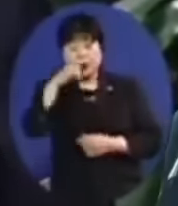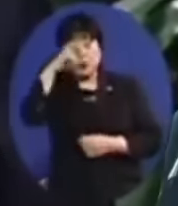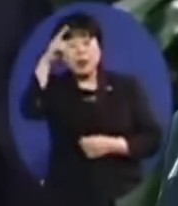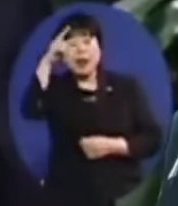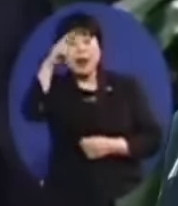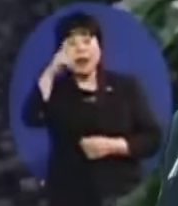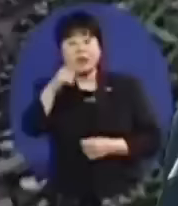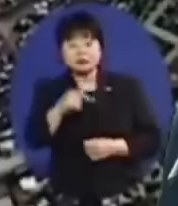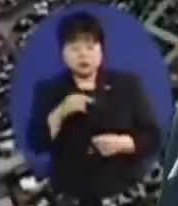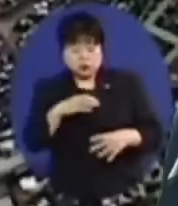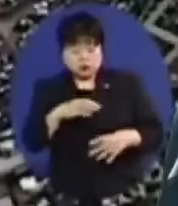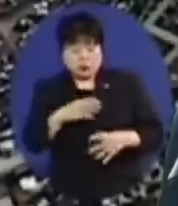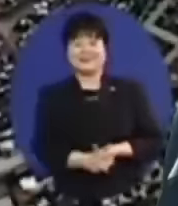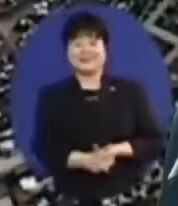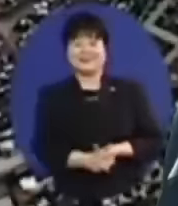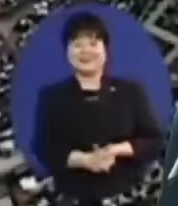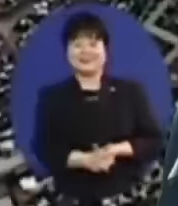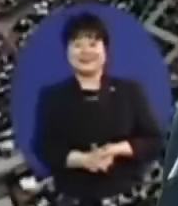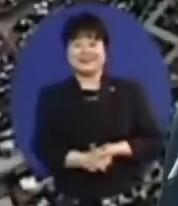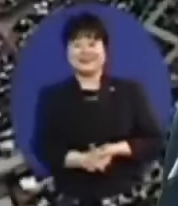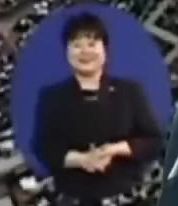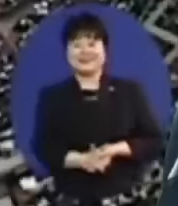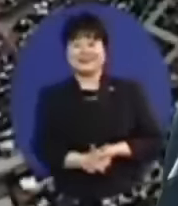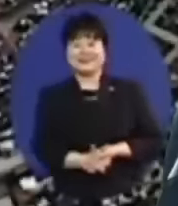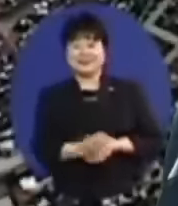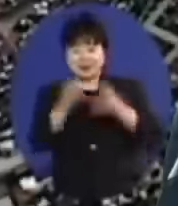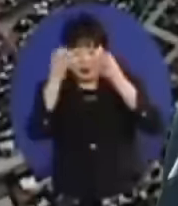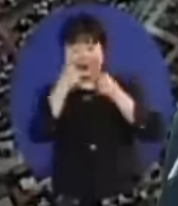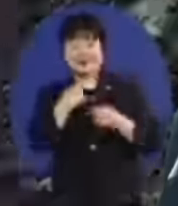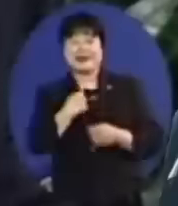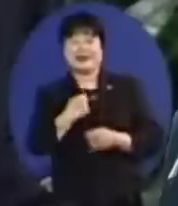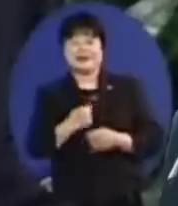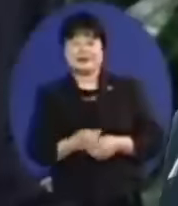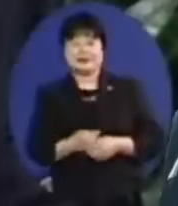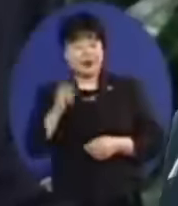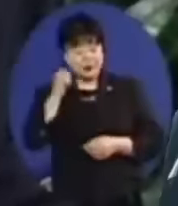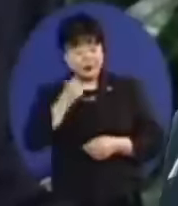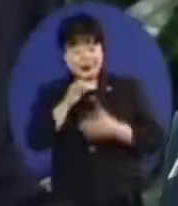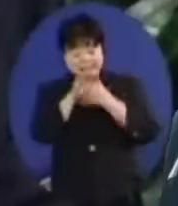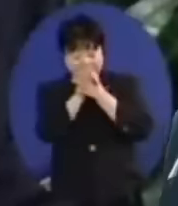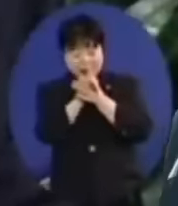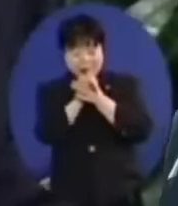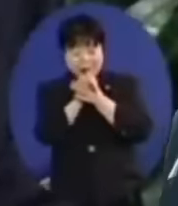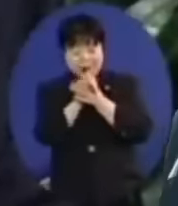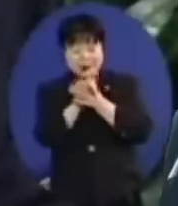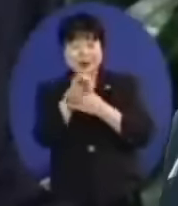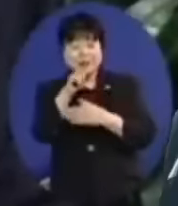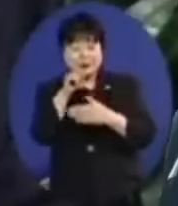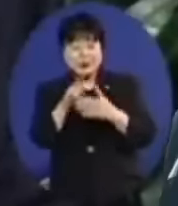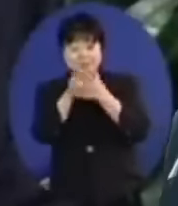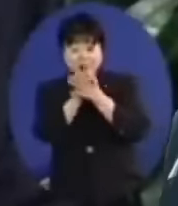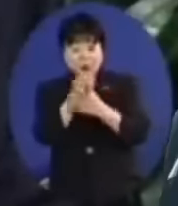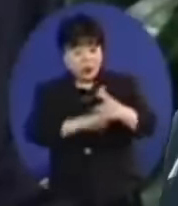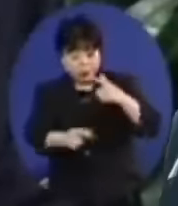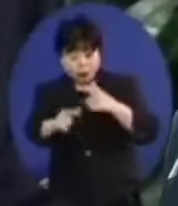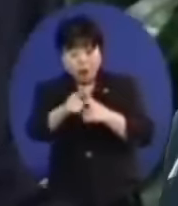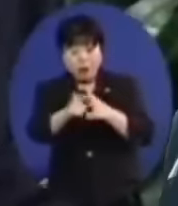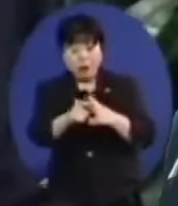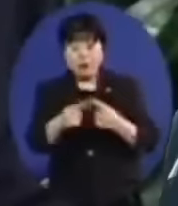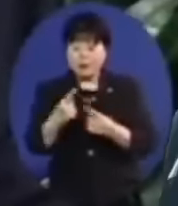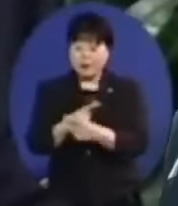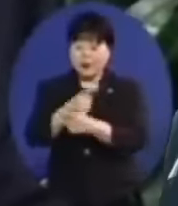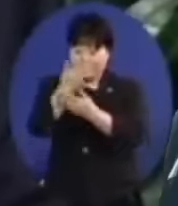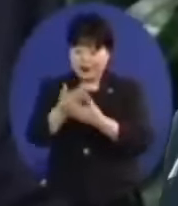교만보다 두려운 것이 없습니다. 고난 당하는 자는 기도할 것이요, 고난 당할 때 더 기도하고 깨어지는